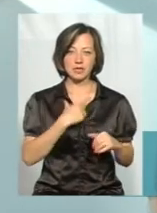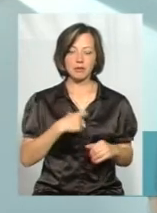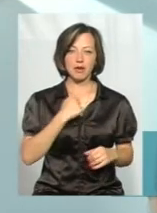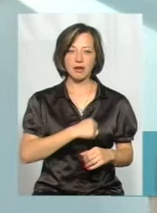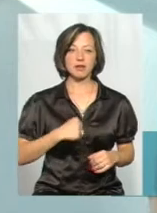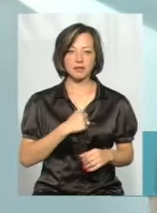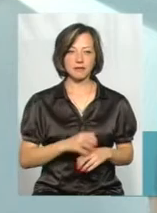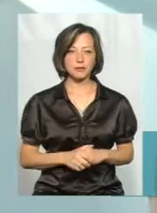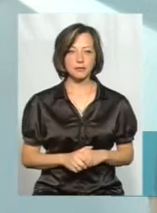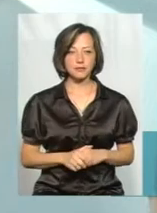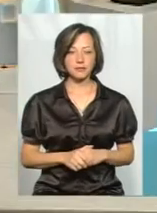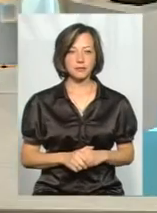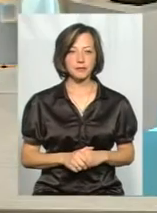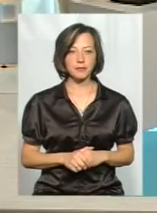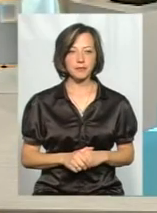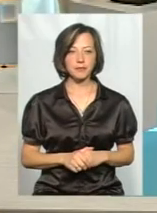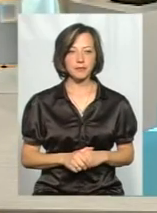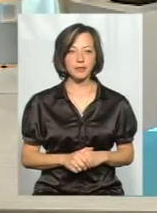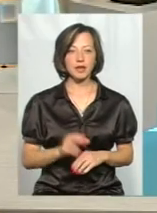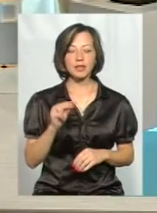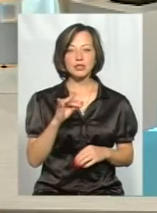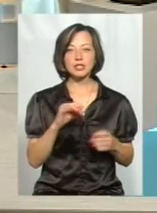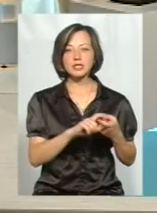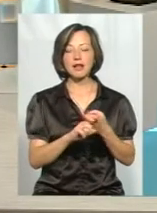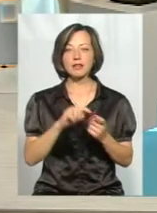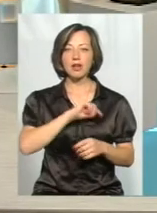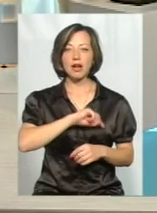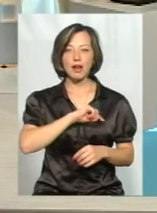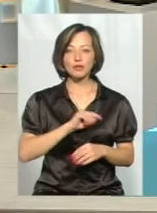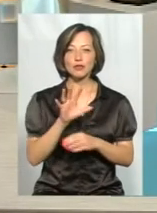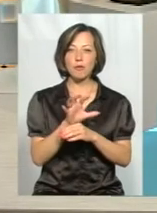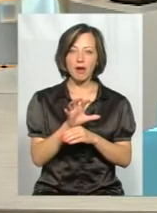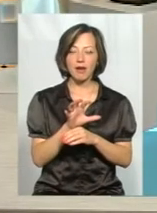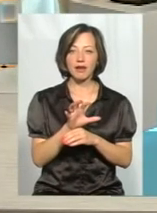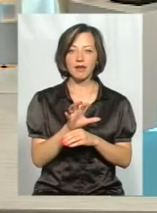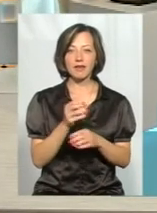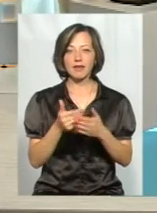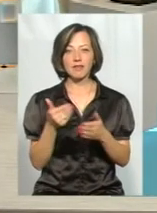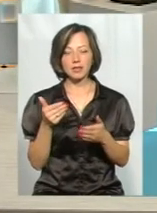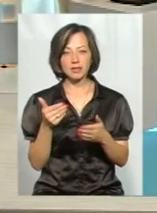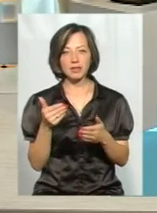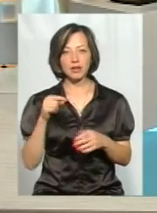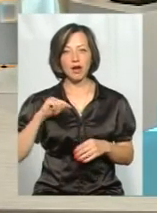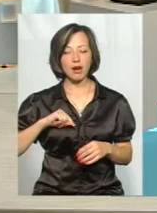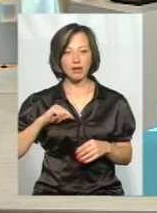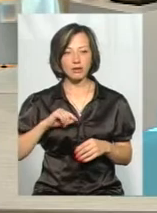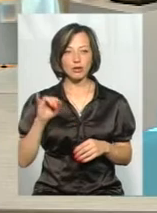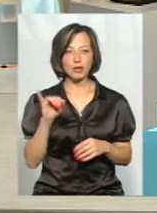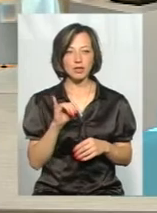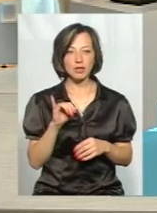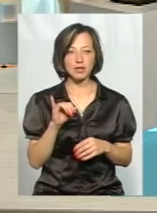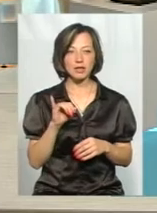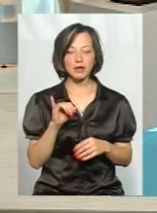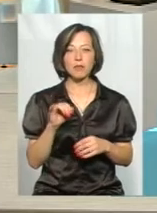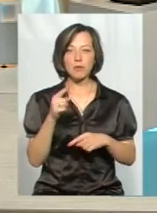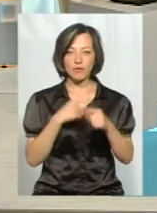агресивно. І от чи залежить от характер собаки від характеру і, ну,